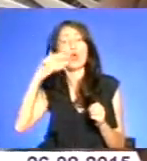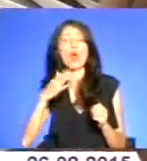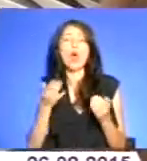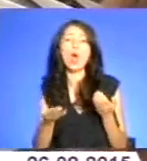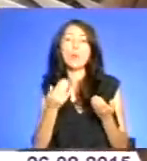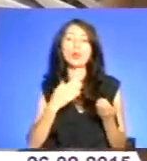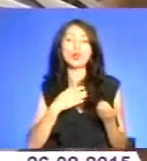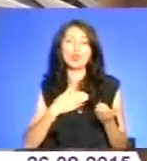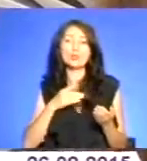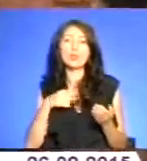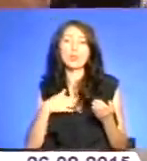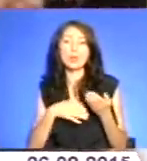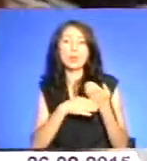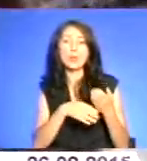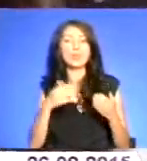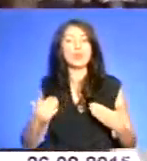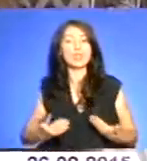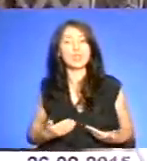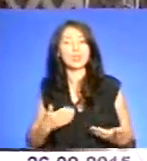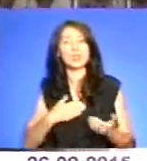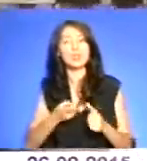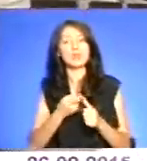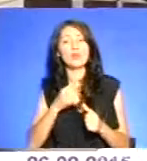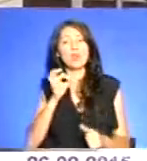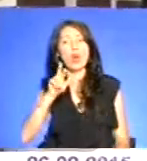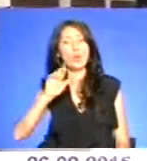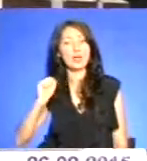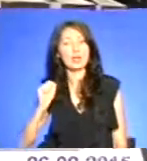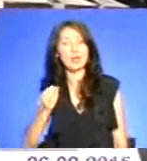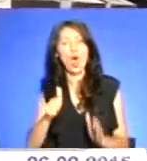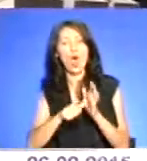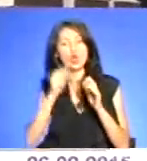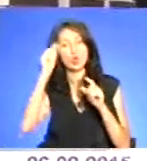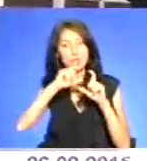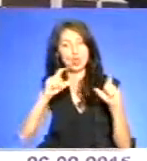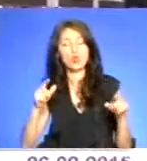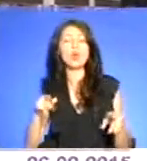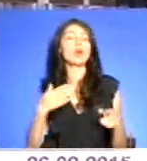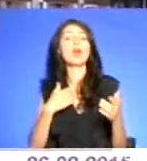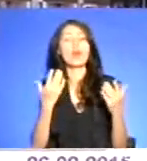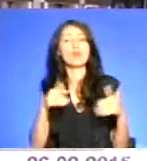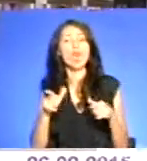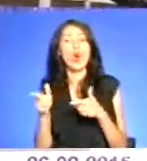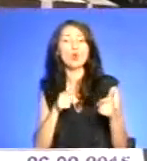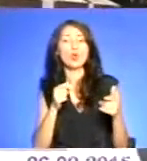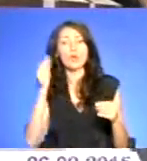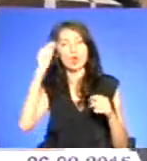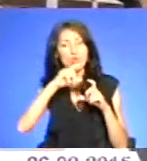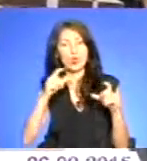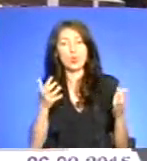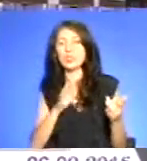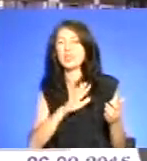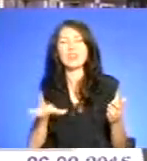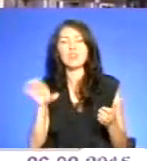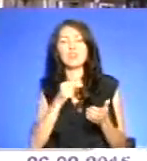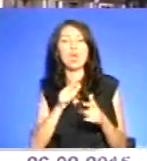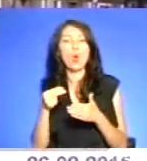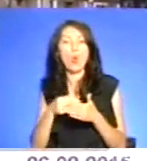в чомусь допомогти в житті. Мене звати Олеся, я теж 6-ї школи і я вже готова до школи. Ще не все